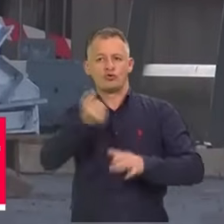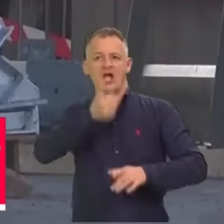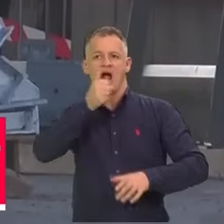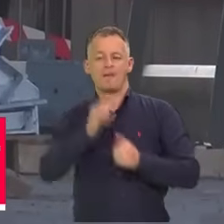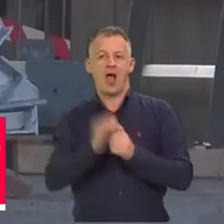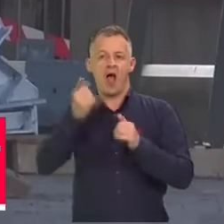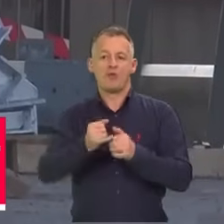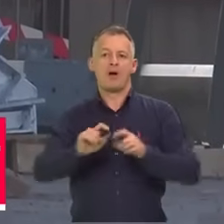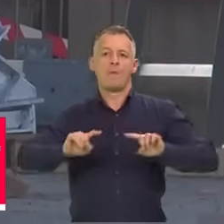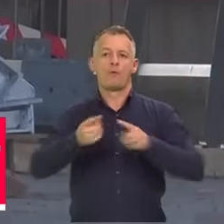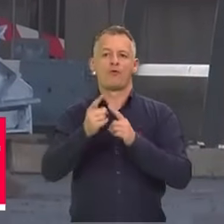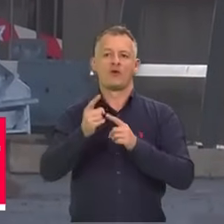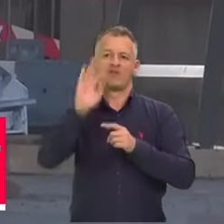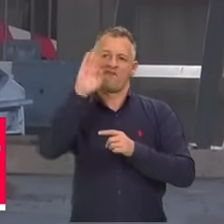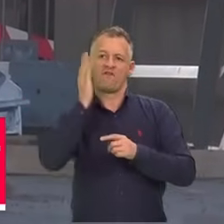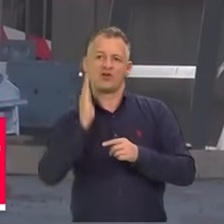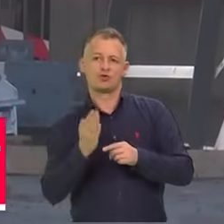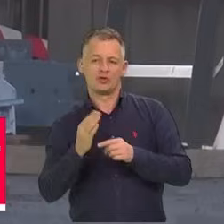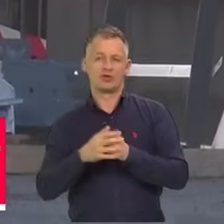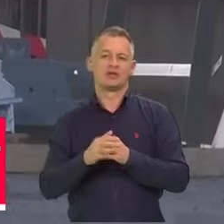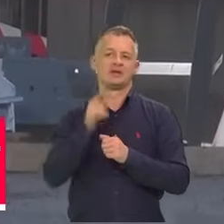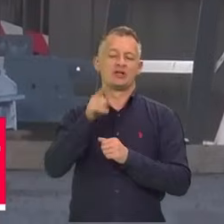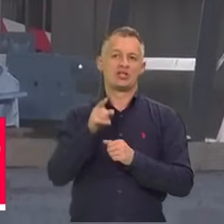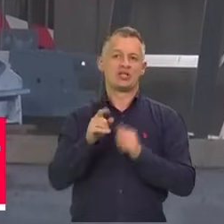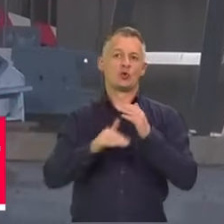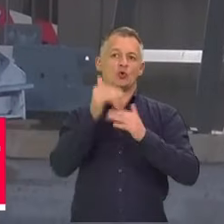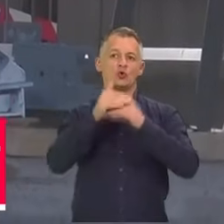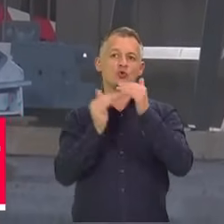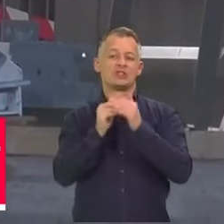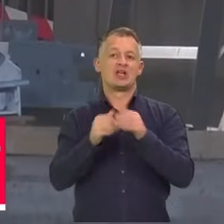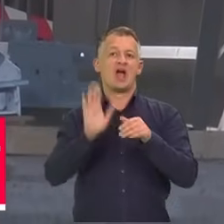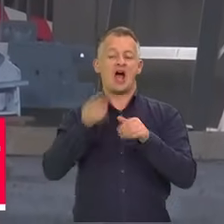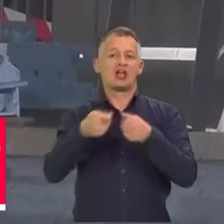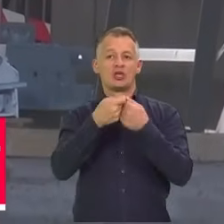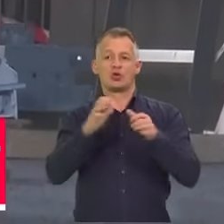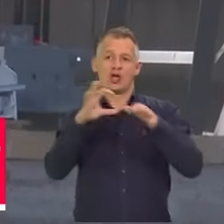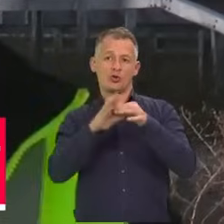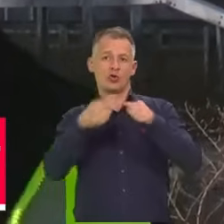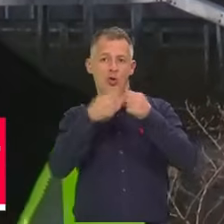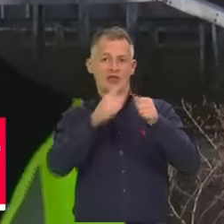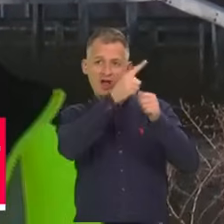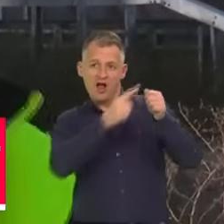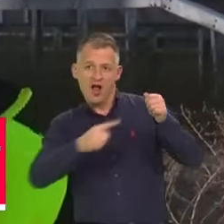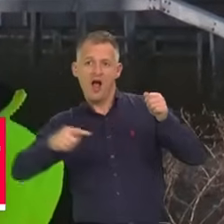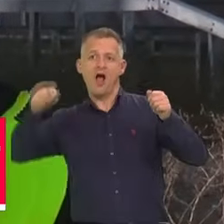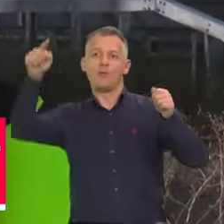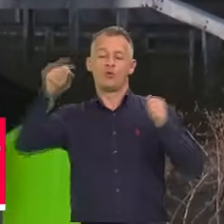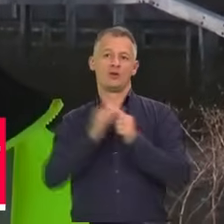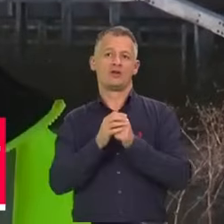în peretele exterior al blocului de ancoraj. Această structură este cea care susține toate cablurile care țin podul. În zone unde